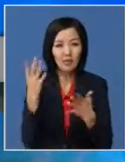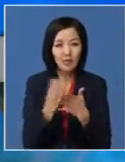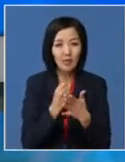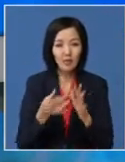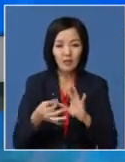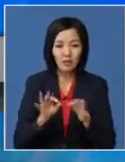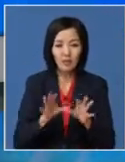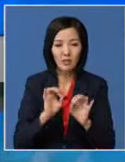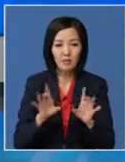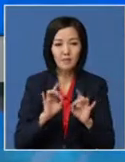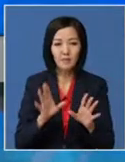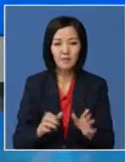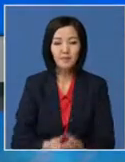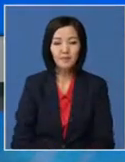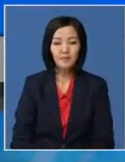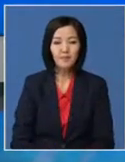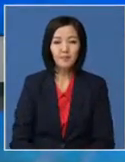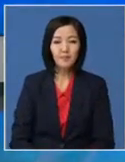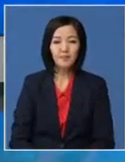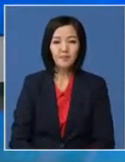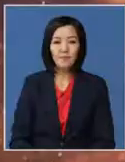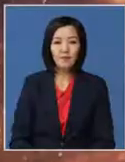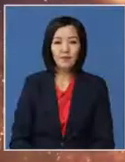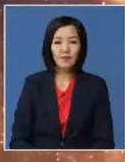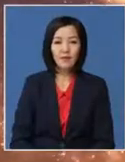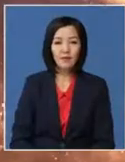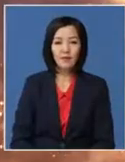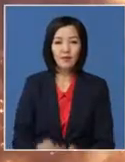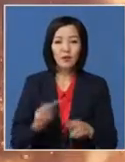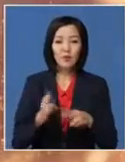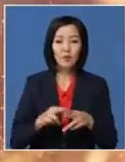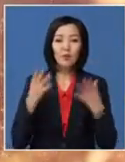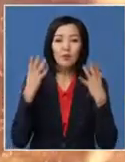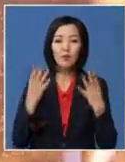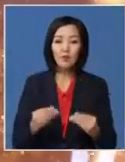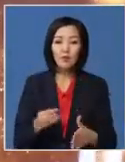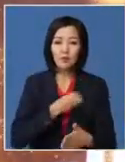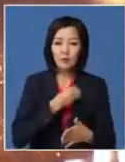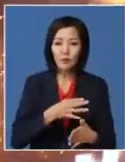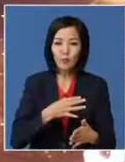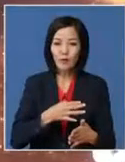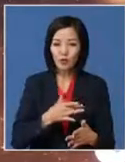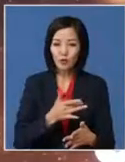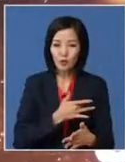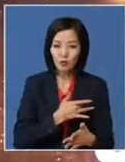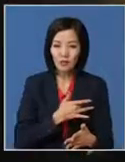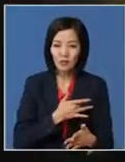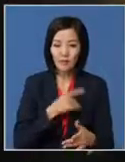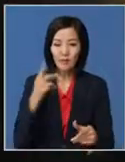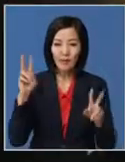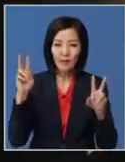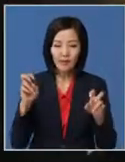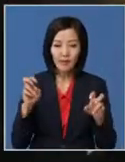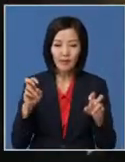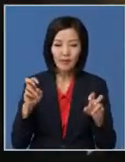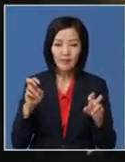Толықтырып тілшіміз Азиза Ғазезқызы тарқатады. Бұл күн Атымтай жомарттардың қайырымдысы еленген күн. Жарысып жақсылық